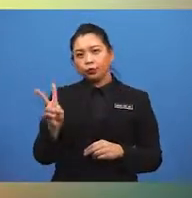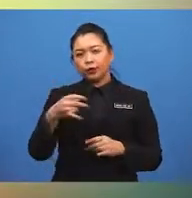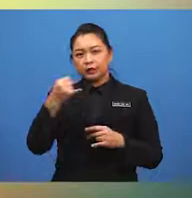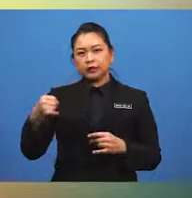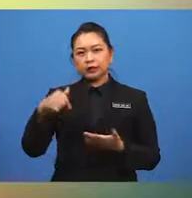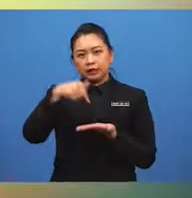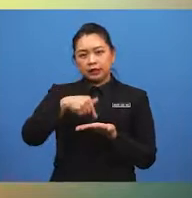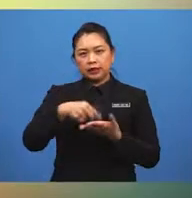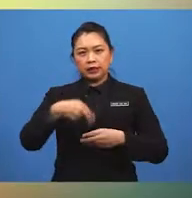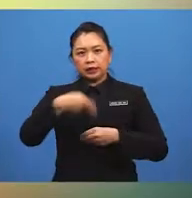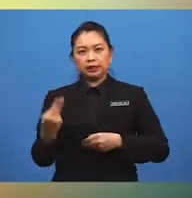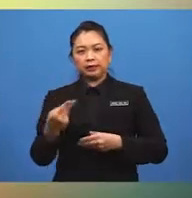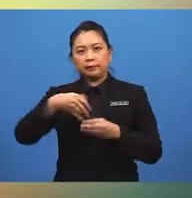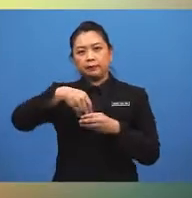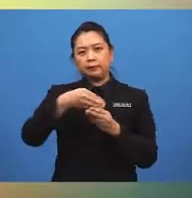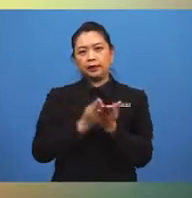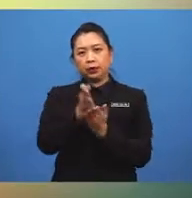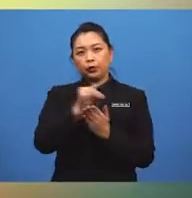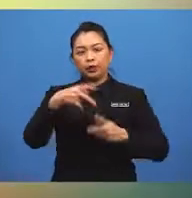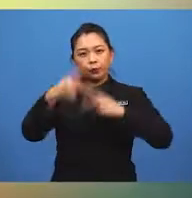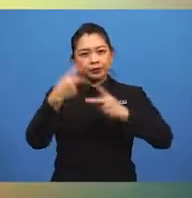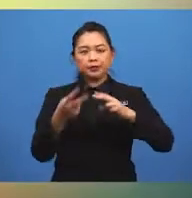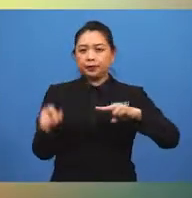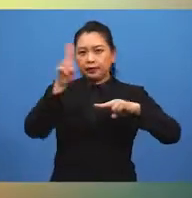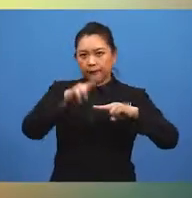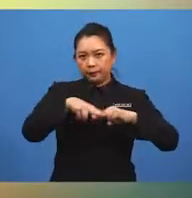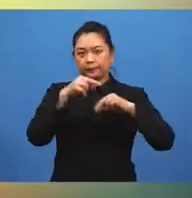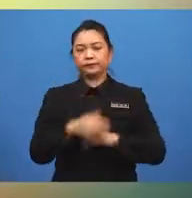ini dihasilkan melalui proses pendopan.